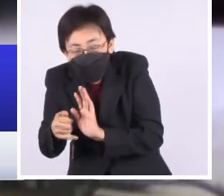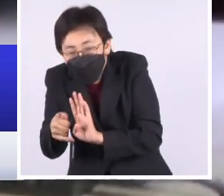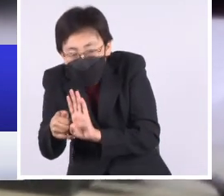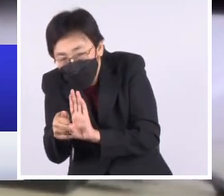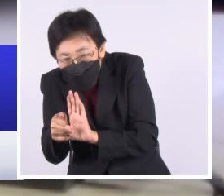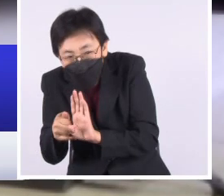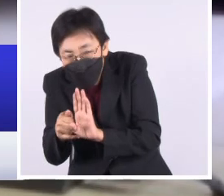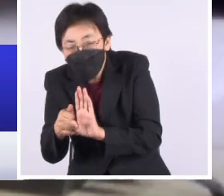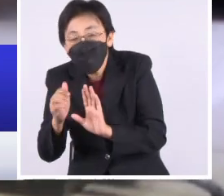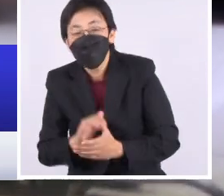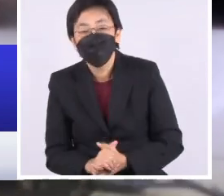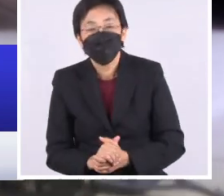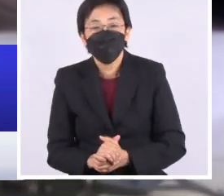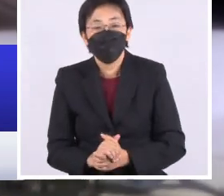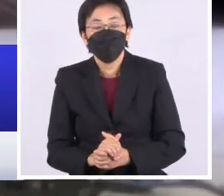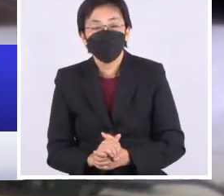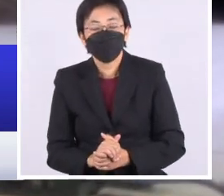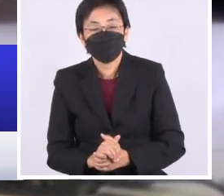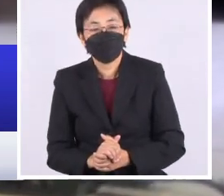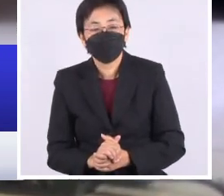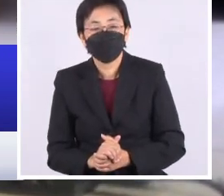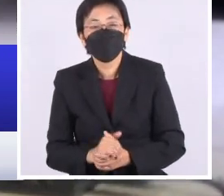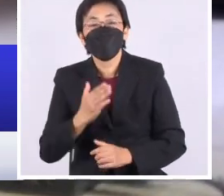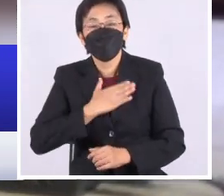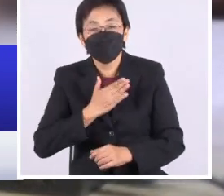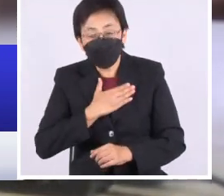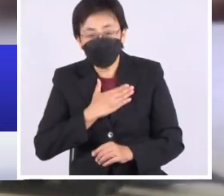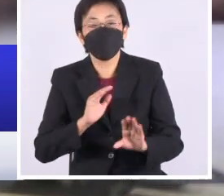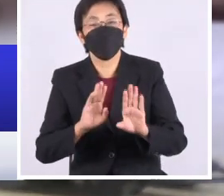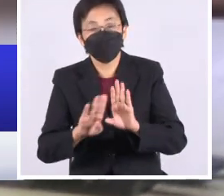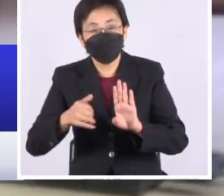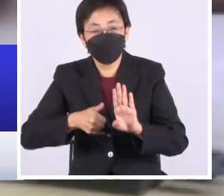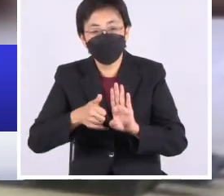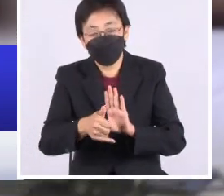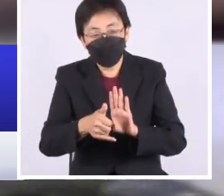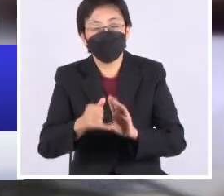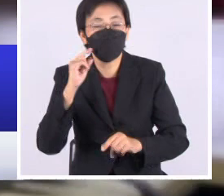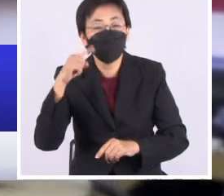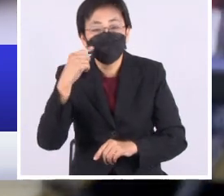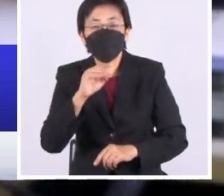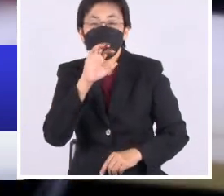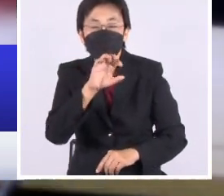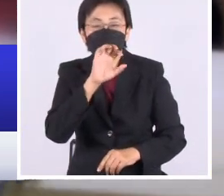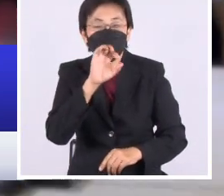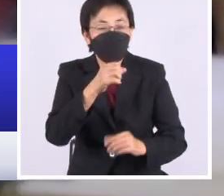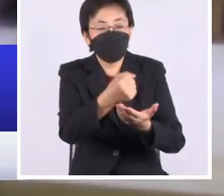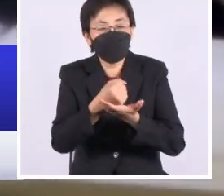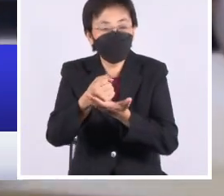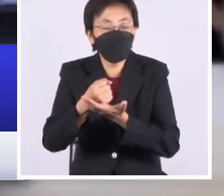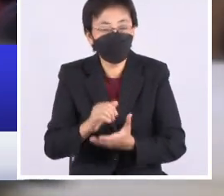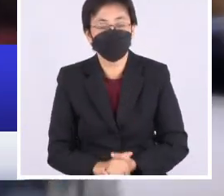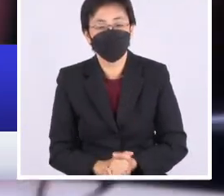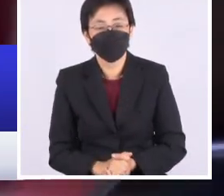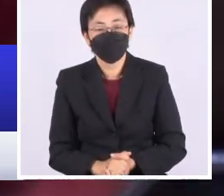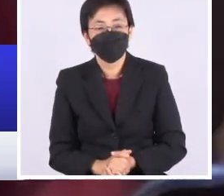น้องก็หลังมาเห็นผมกำลังออกมาพอดีแล้วตะโกนขอความช่วยเลย ครับ